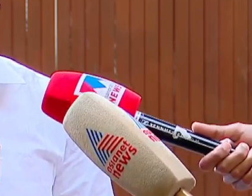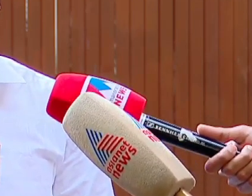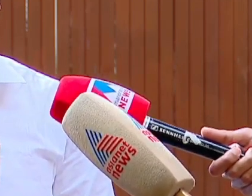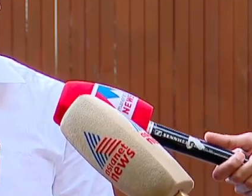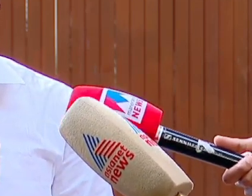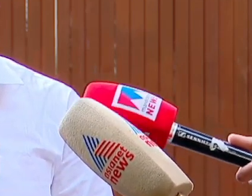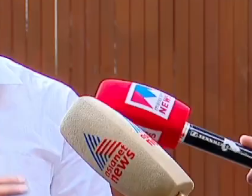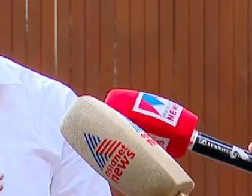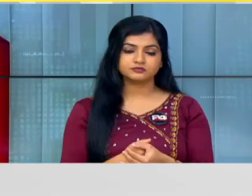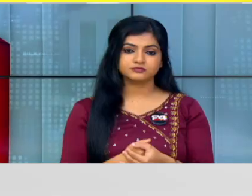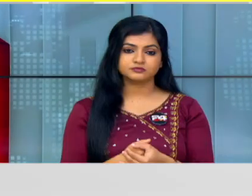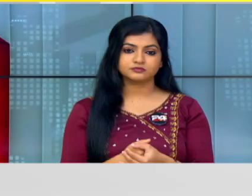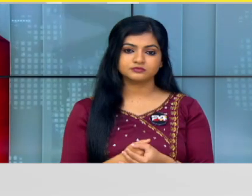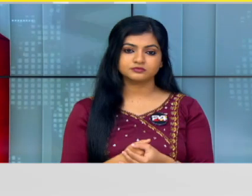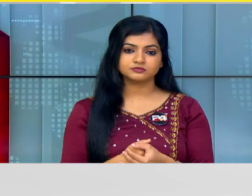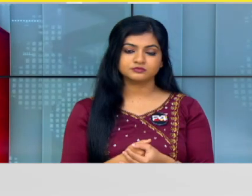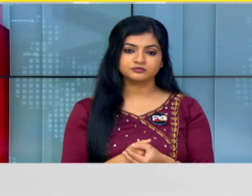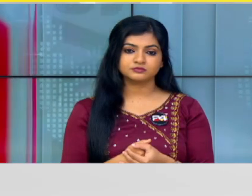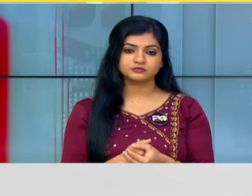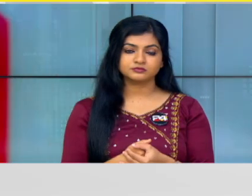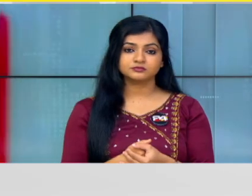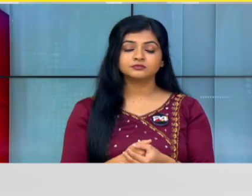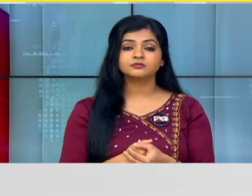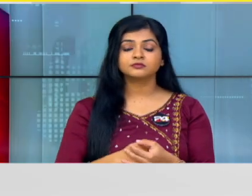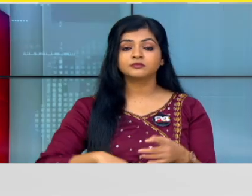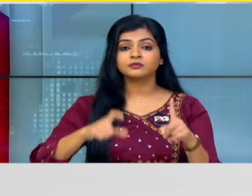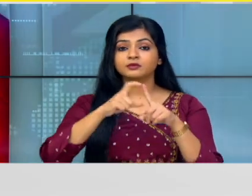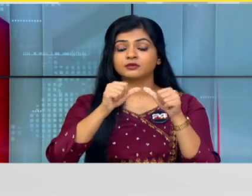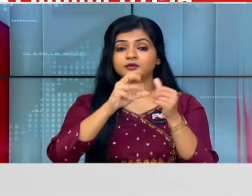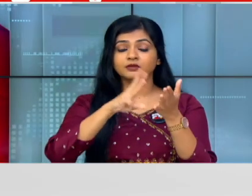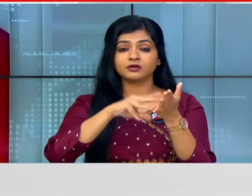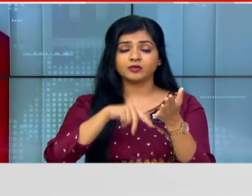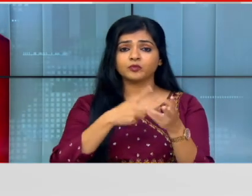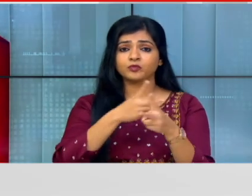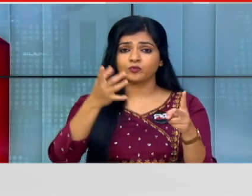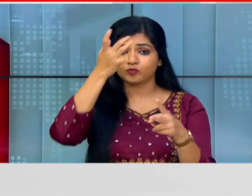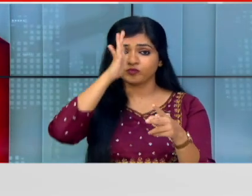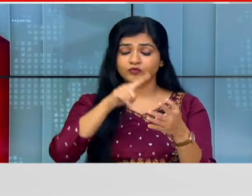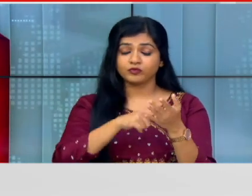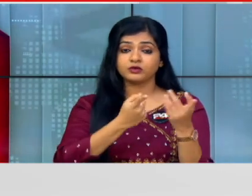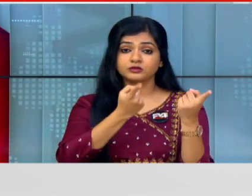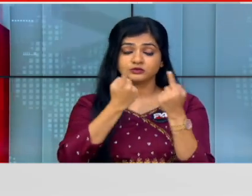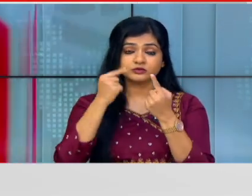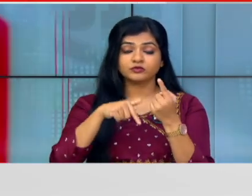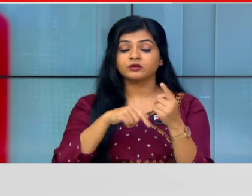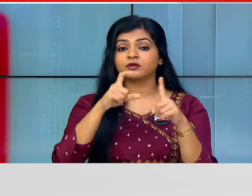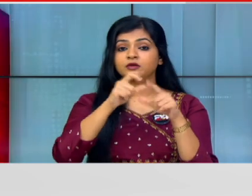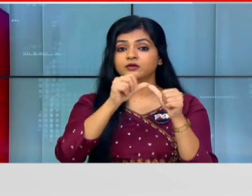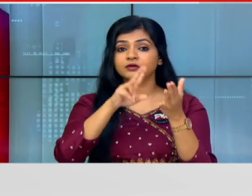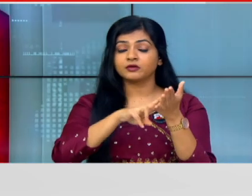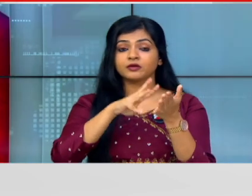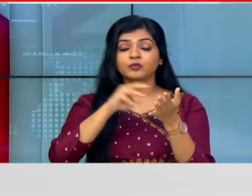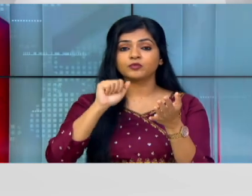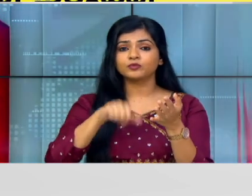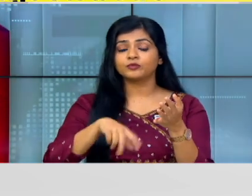മെയിൻ്റനൻസും അതുമായി ബന്ധപ്പെട്ടിട്ടുള്ള മറ്റ് സേഫ്റ്റി മെഷേഴ്സ് എല്ലാം ഇവാലുവേഷൻ ഉൾപ്പെടെയുള്ള കാര്യങ്ങൾ നാഷണൽ ഡാം സേഫ്റ്റി